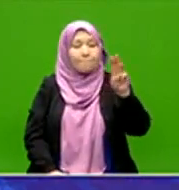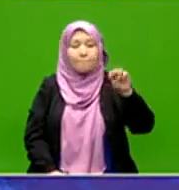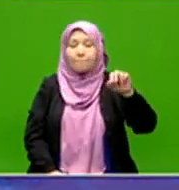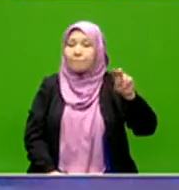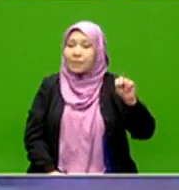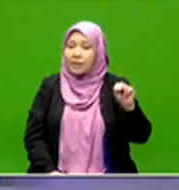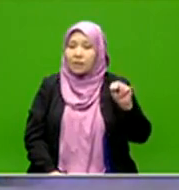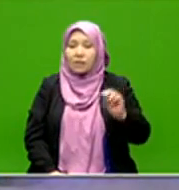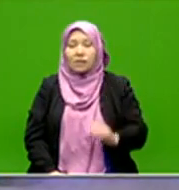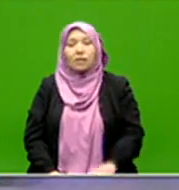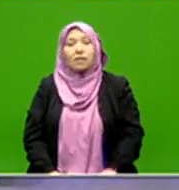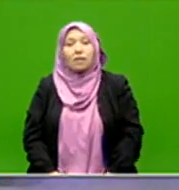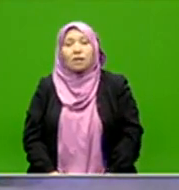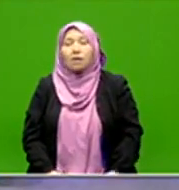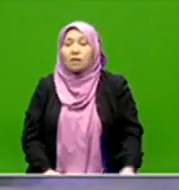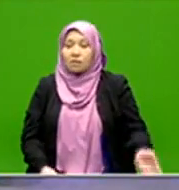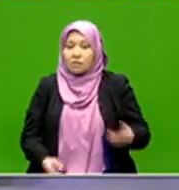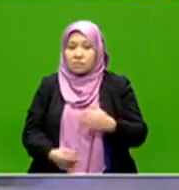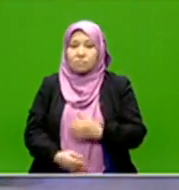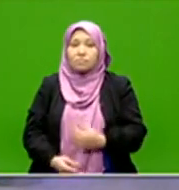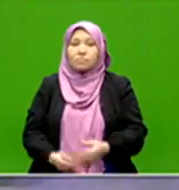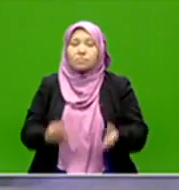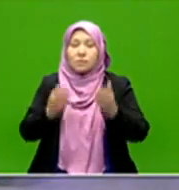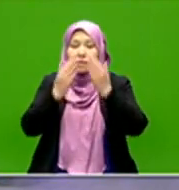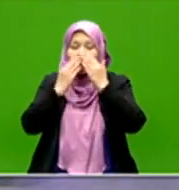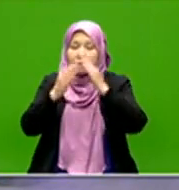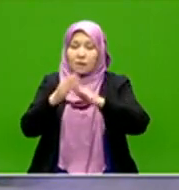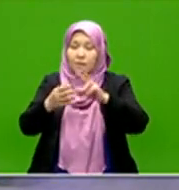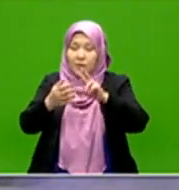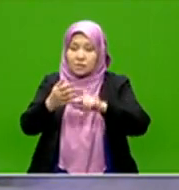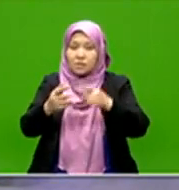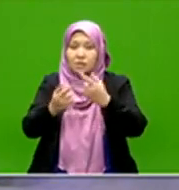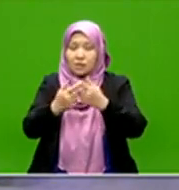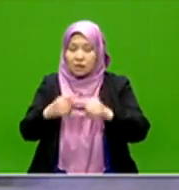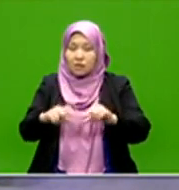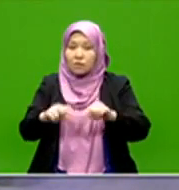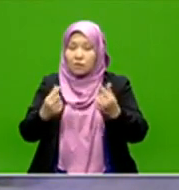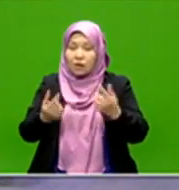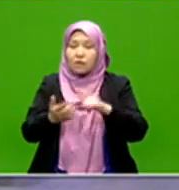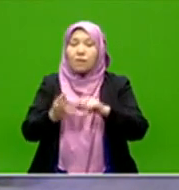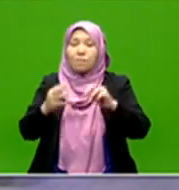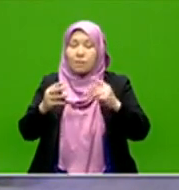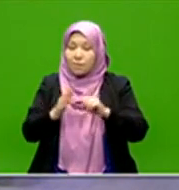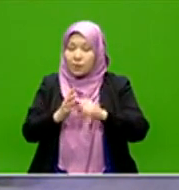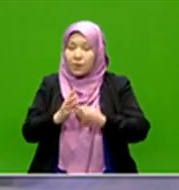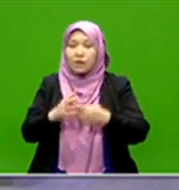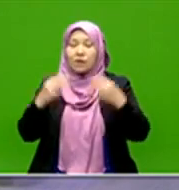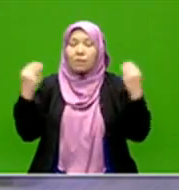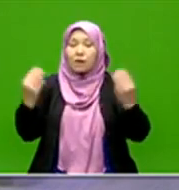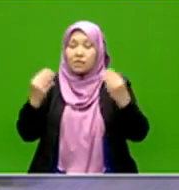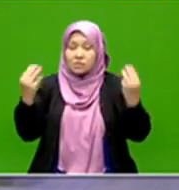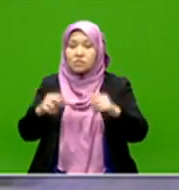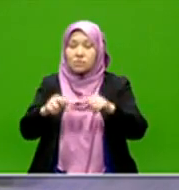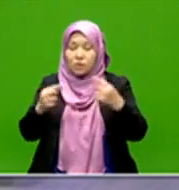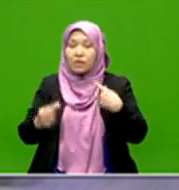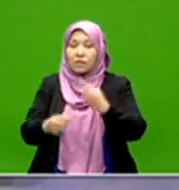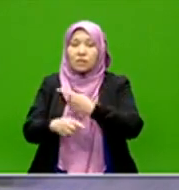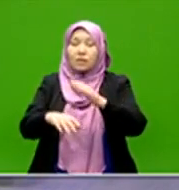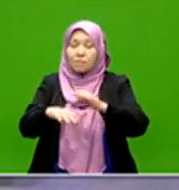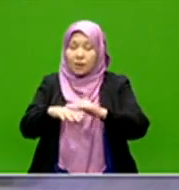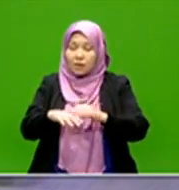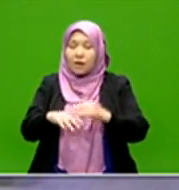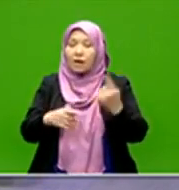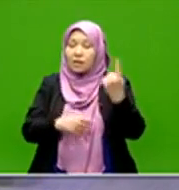آمين. صدق الله. آمين يا رب العالمين. Gitulah bacaan daripada Ummul Quran memulakan majlis Quran kita pada hari ini Ustaz ya. My Quran